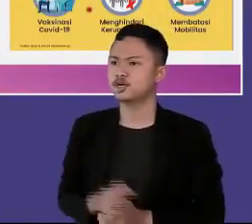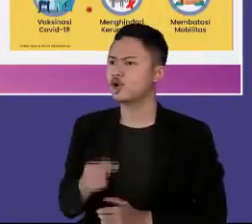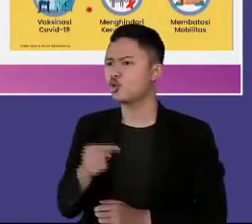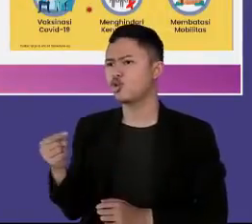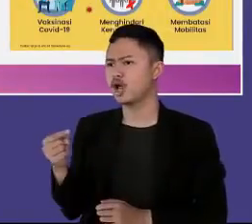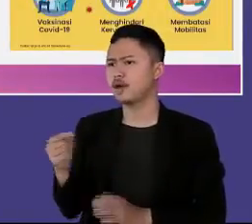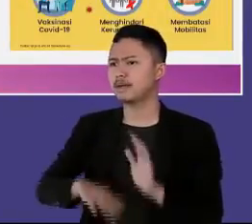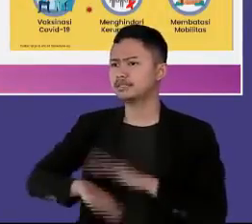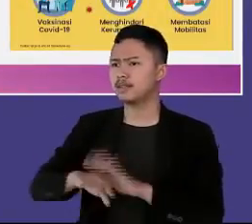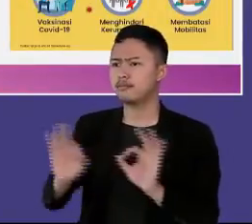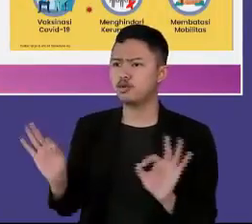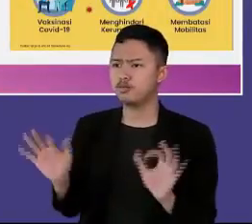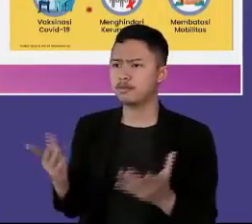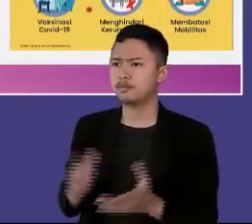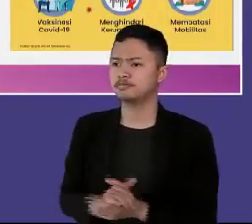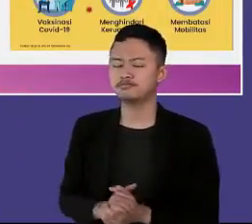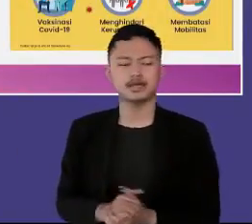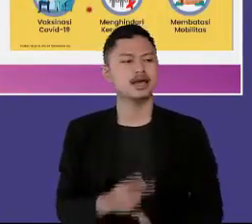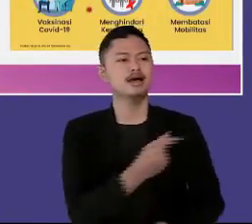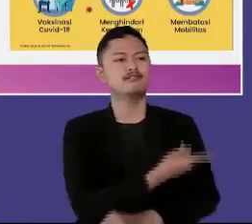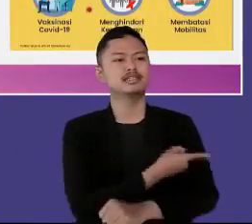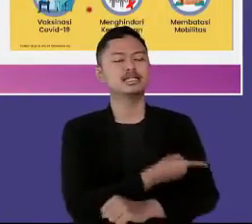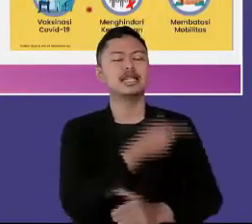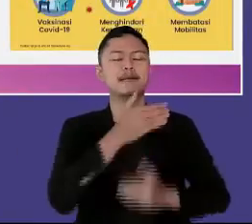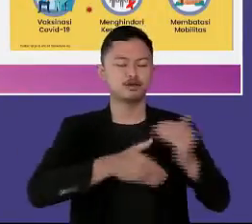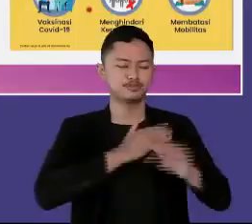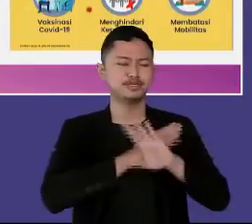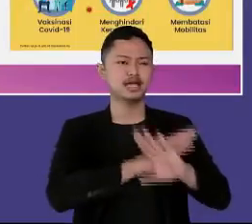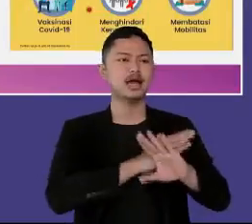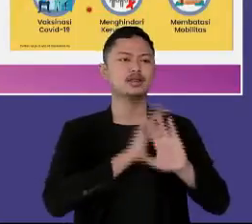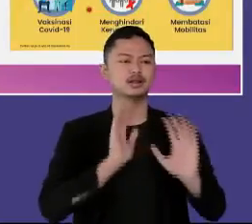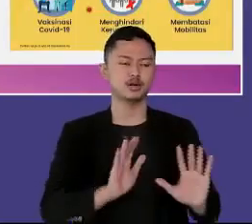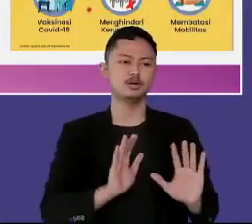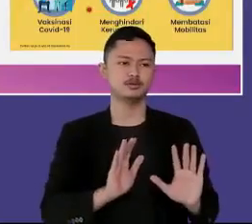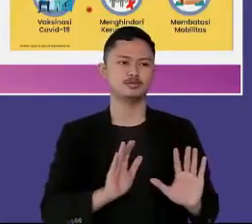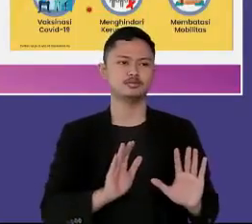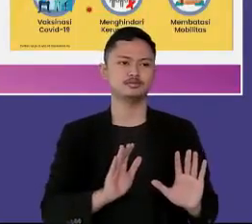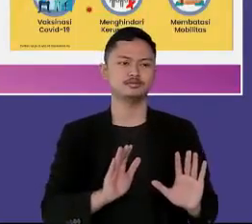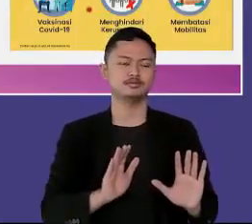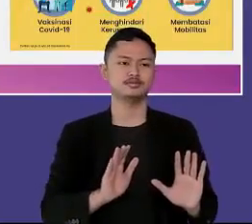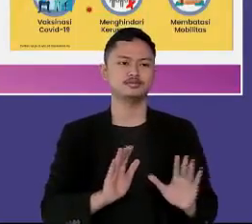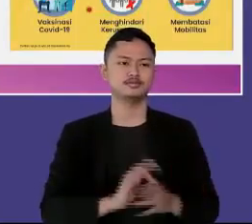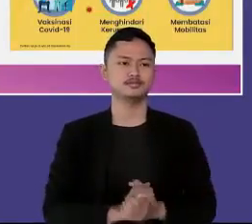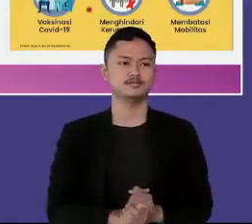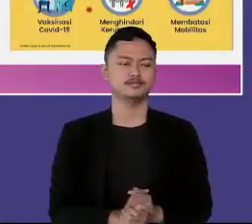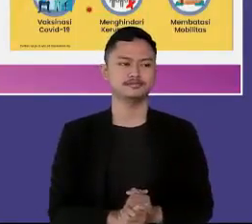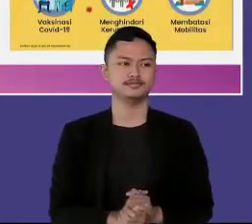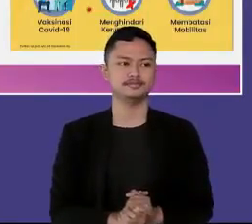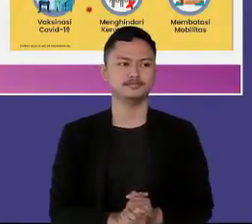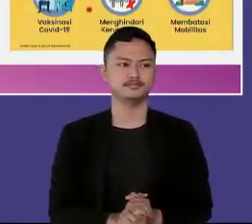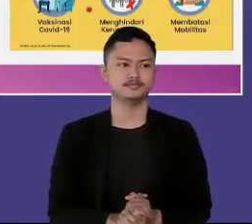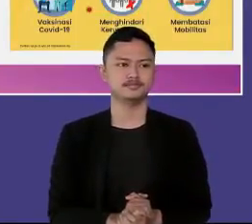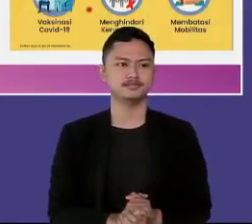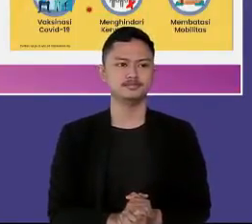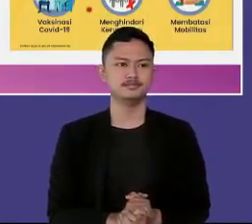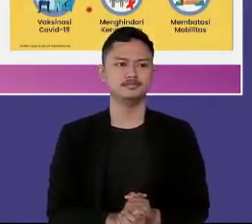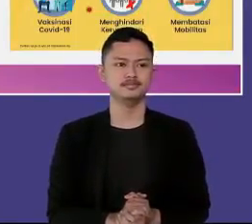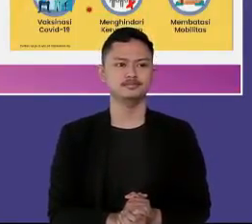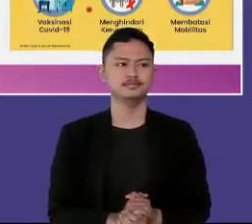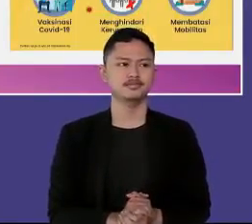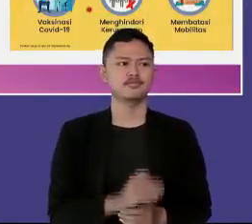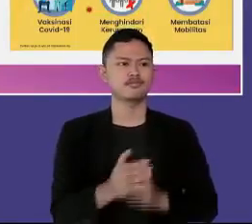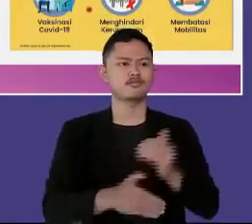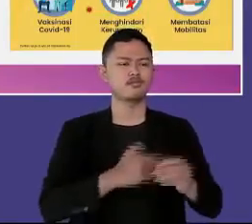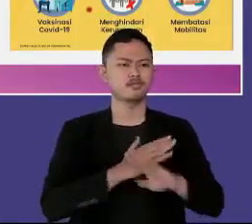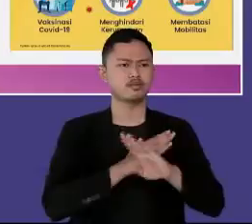maksimal Vaksinasi adalah salah satu pencegahan Oke dan pencegahan yang juga sangat